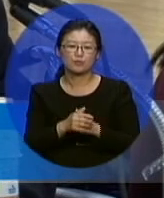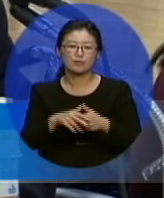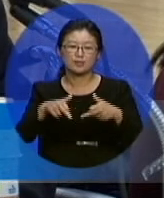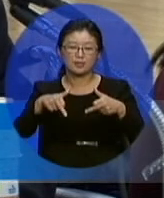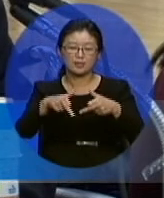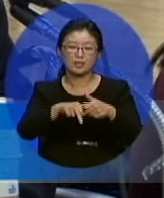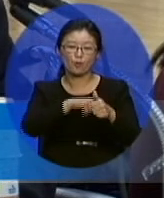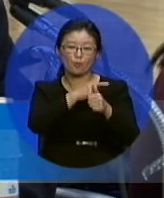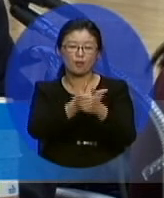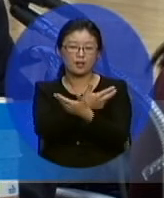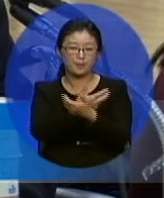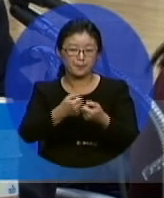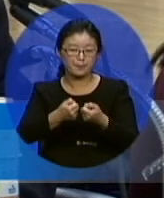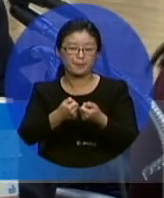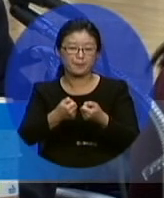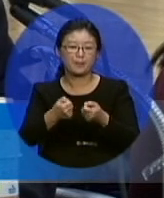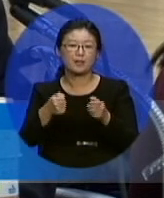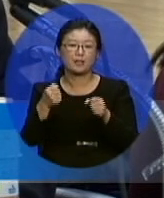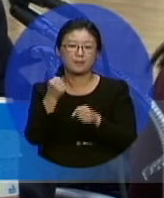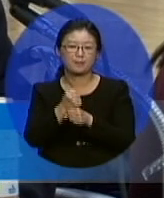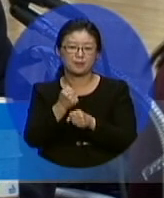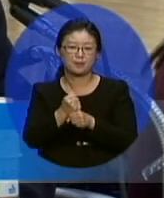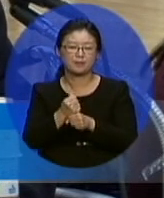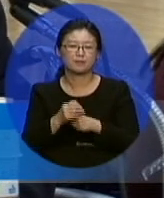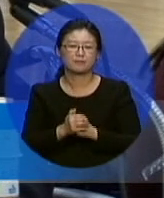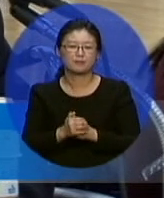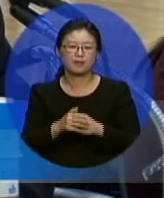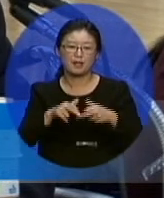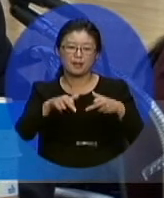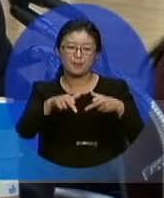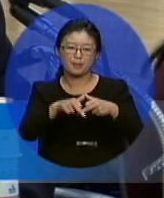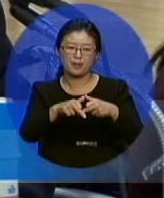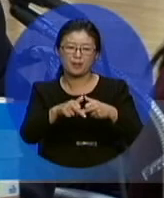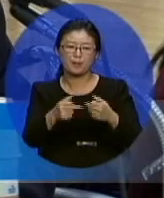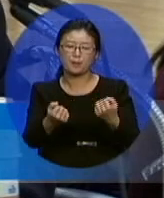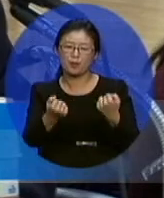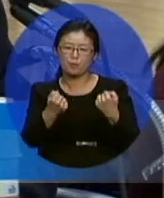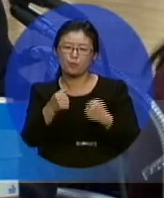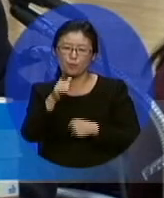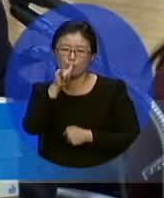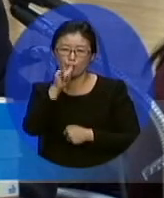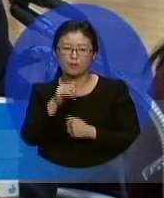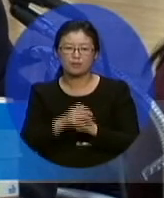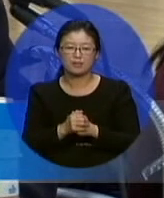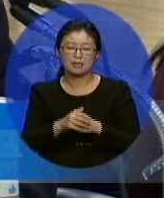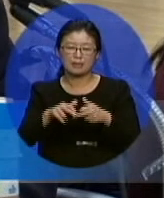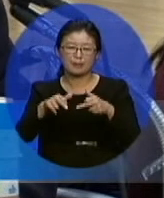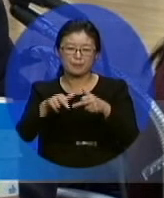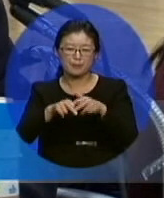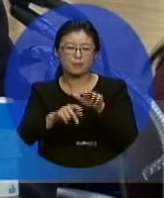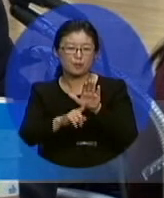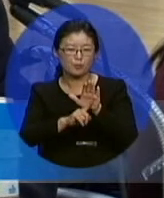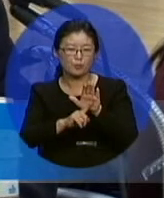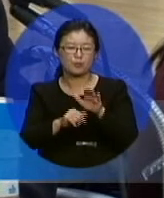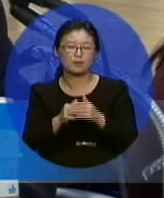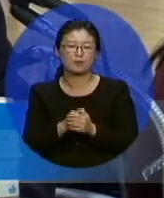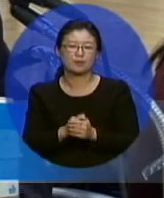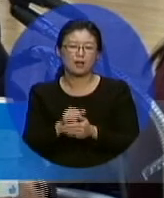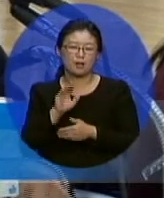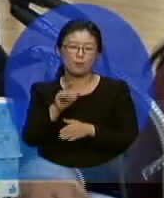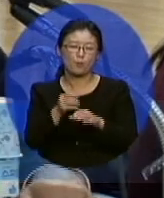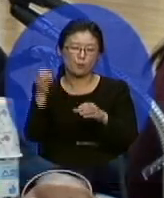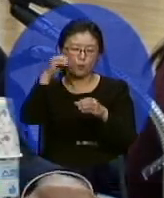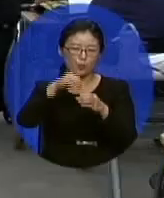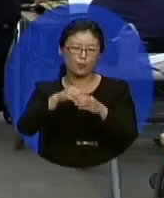장애인 권리협약이 만들어졌지 않습니까? 장애계에서는 이제 힘이 좀 붙어 있고 장애계 이슈가 이제는 본격적으로 좀 들어가야